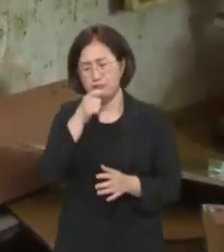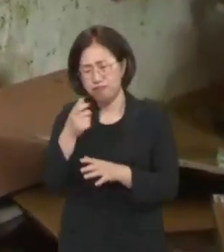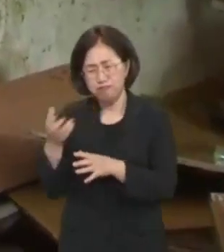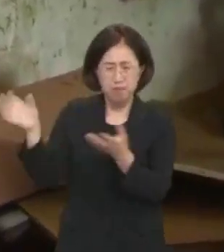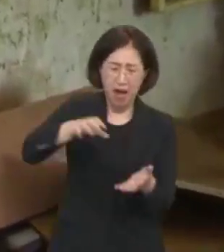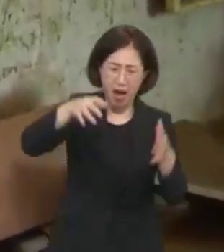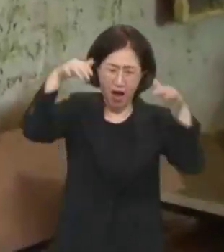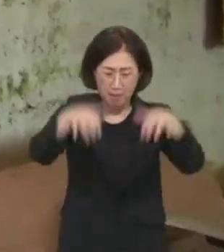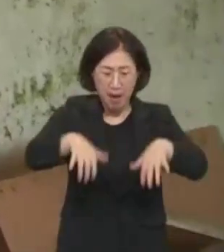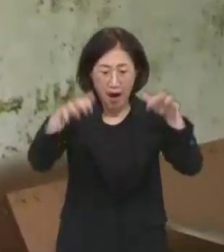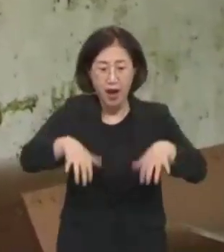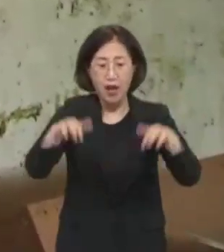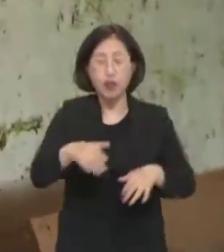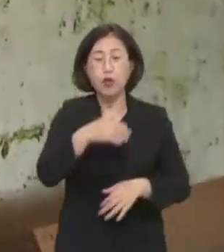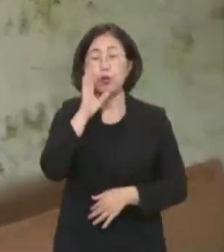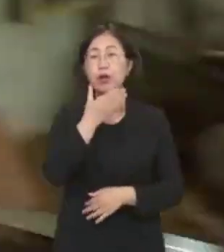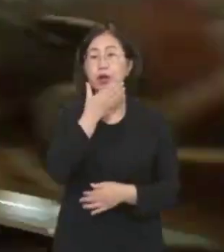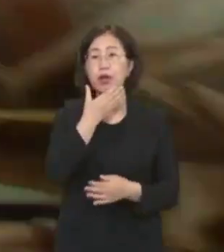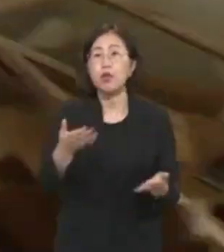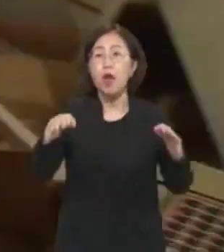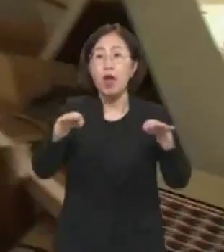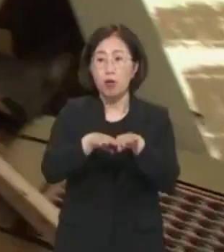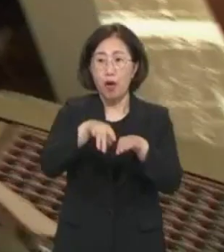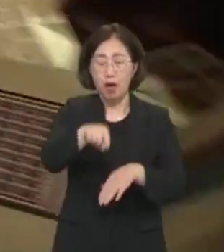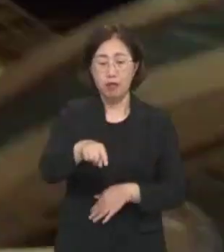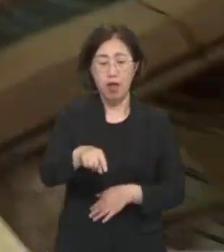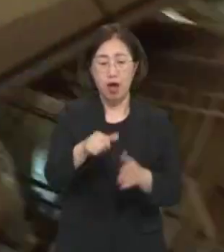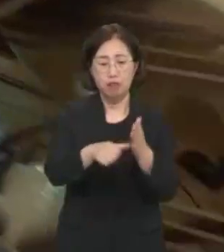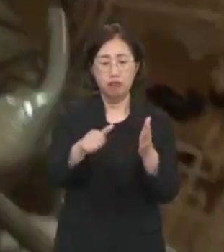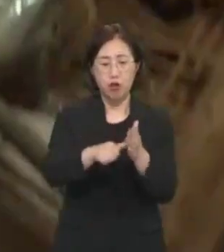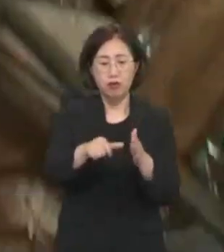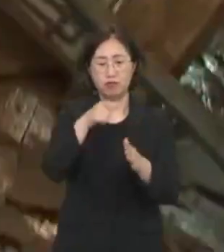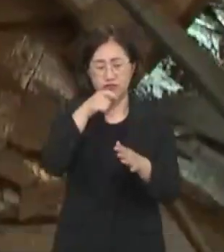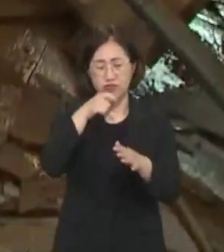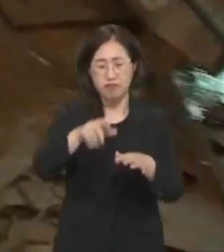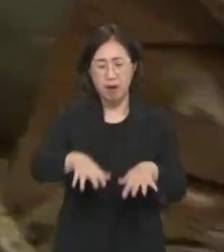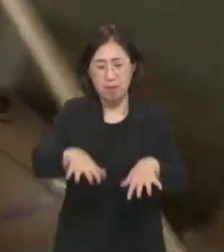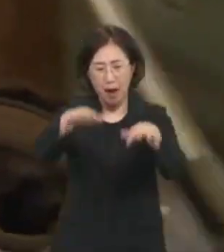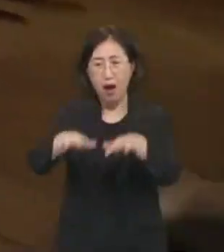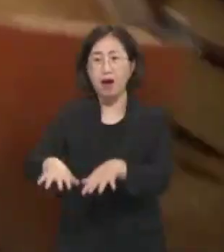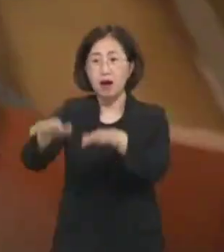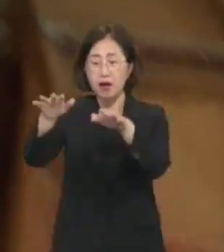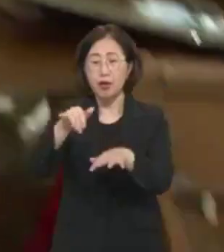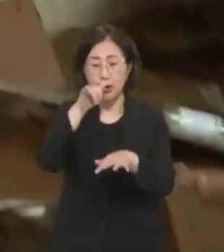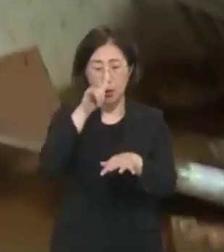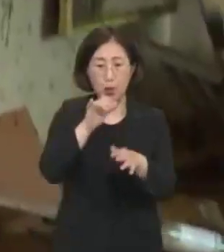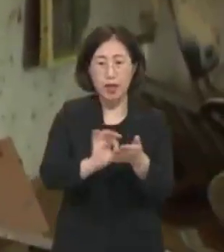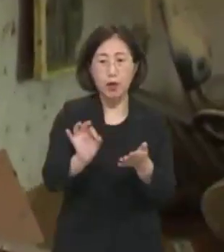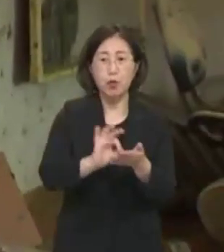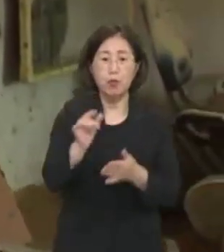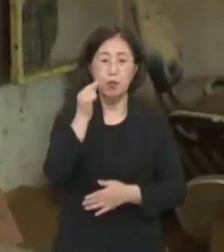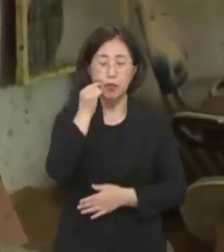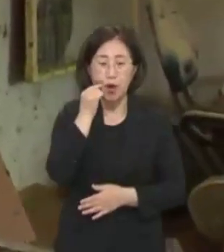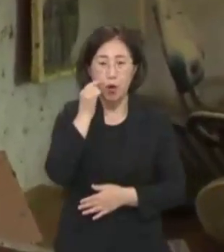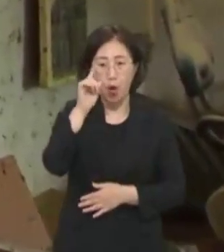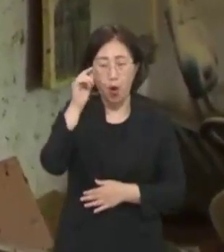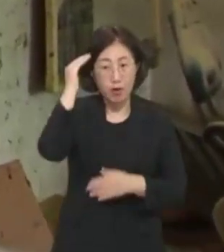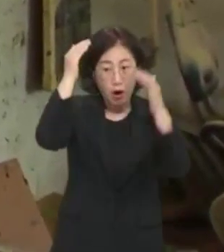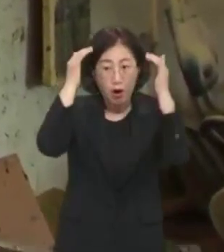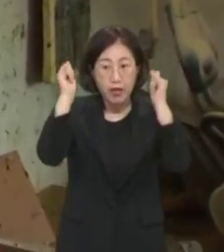듯한 청양군의 한 노인회관입니다. 가재도구 등은 이렇게 모두 물에 젖어 못쓰게 돼버렸고 성인 남성 키보다도 높게